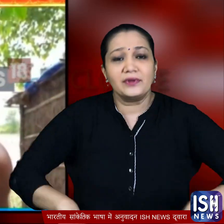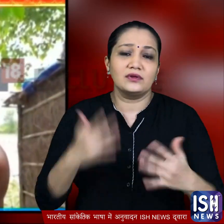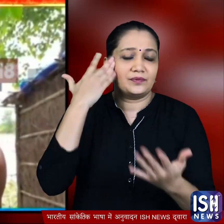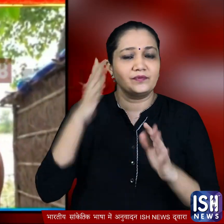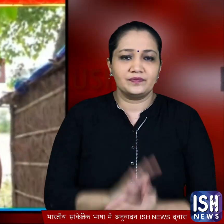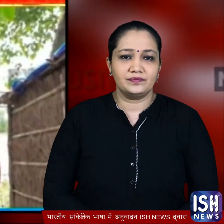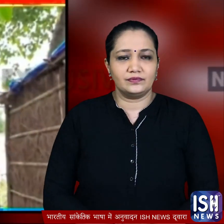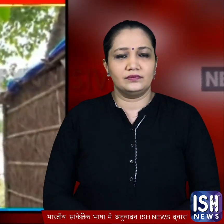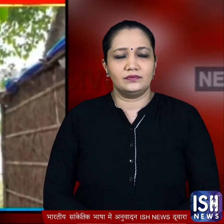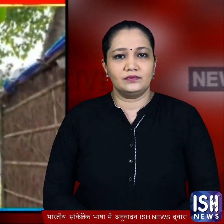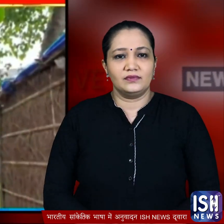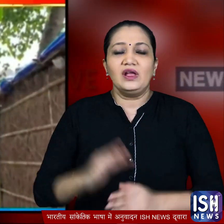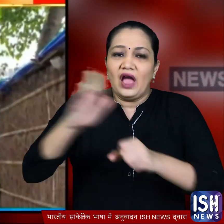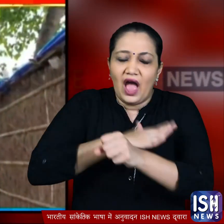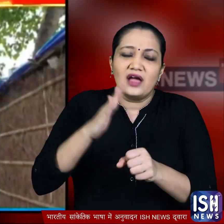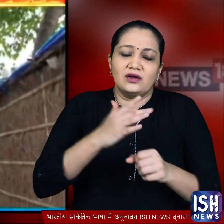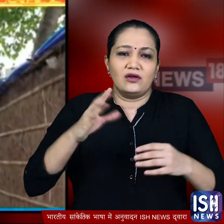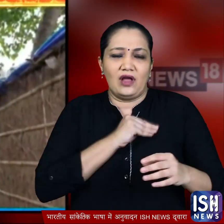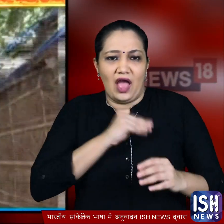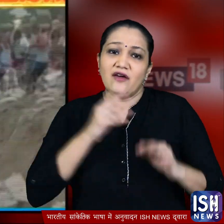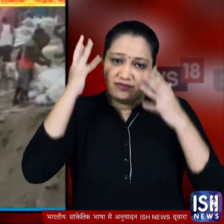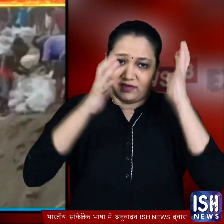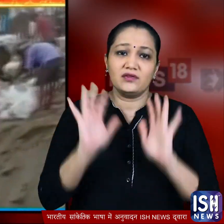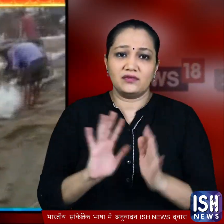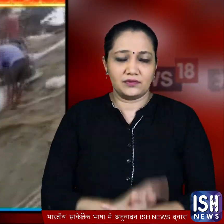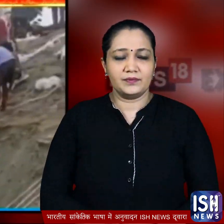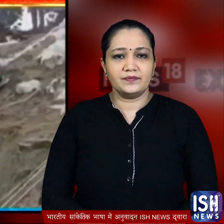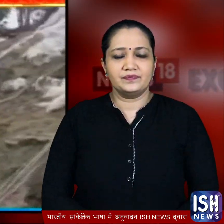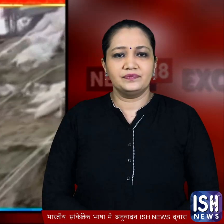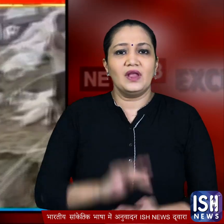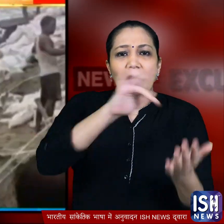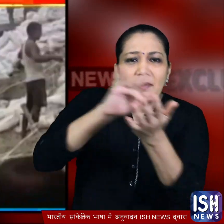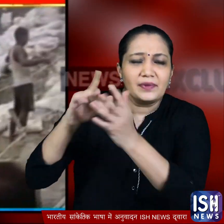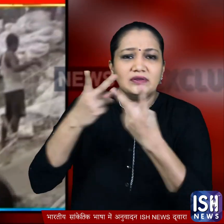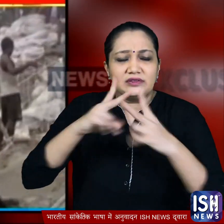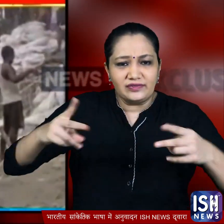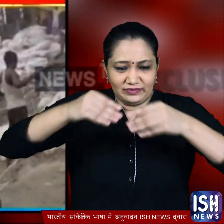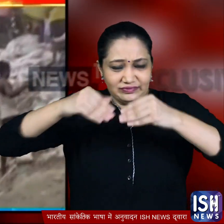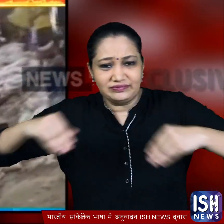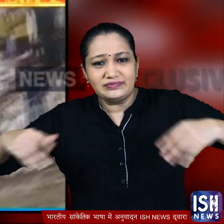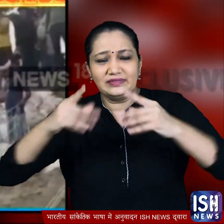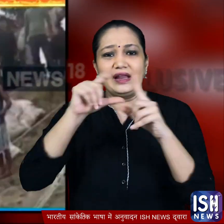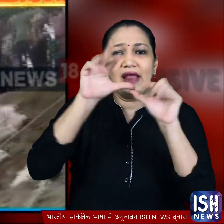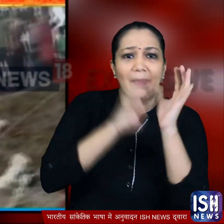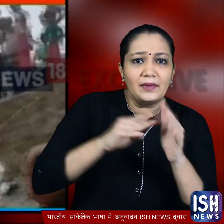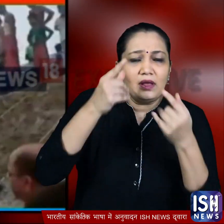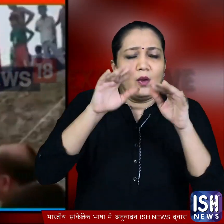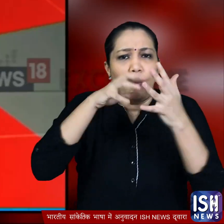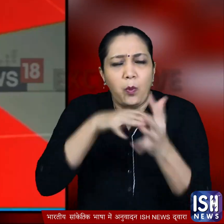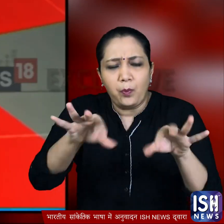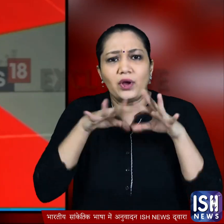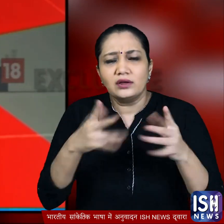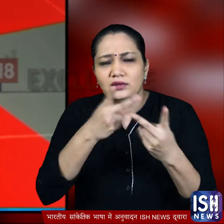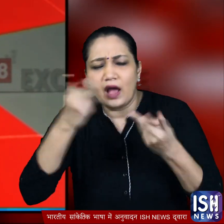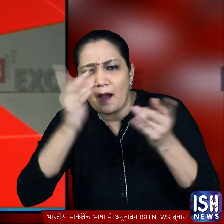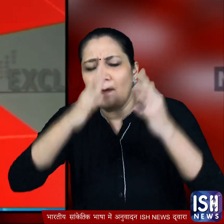है। कटाव होने से आप लोग को डर भी है क्या? बहुत डर है। इस बांध के जगह जगह पर कमजोर होने की वजह से लोगों की नींद उड़ी हुई है,